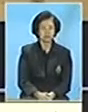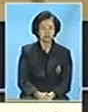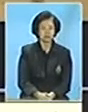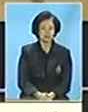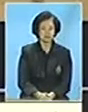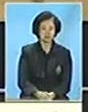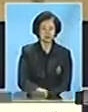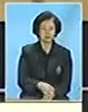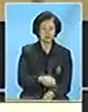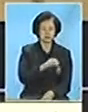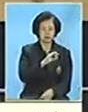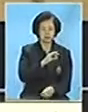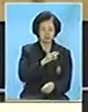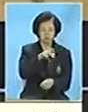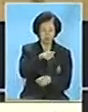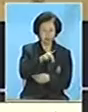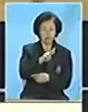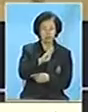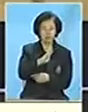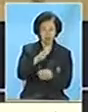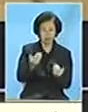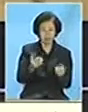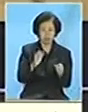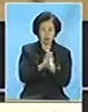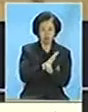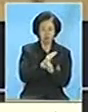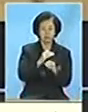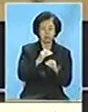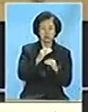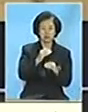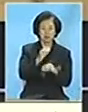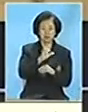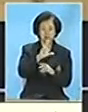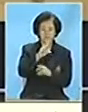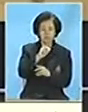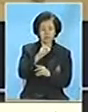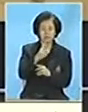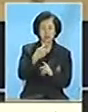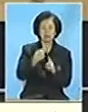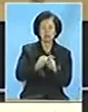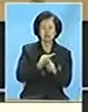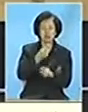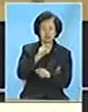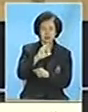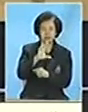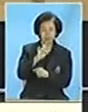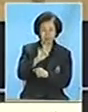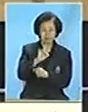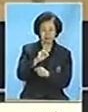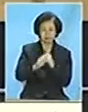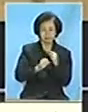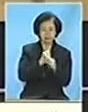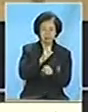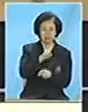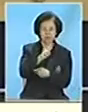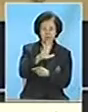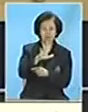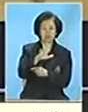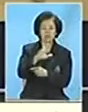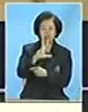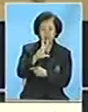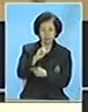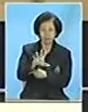ท่านสมาชิกคะร่างพรบฉบับนี้จะครบกำหนดการพิจารณาในวันที่31สิงหาคม2555ขอเชิญคณะกรรมการวิ